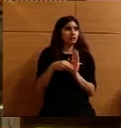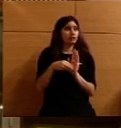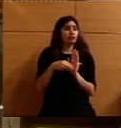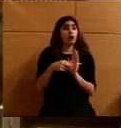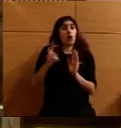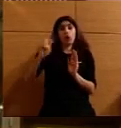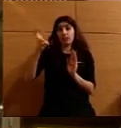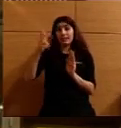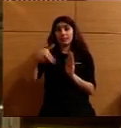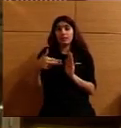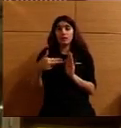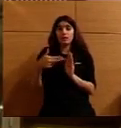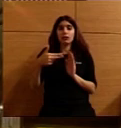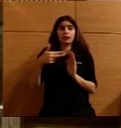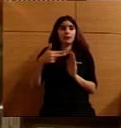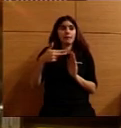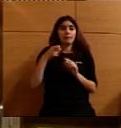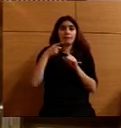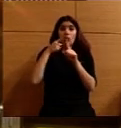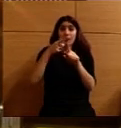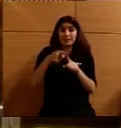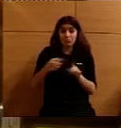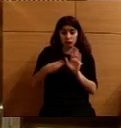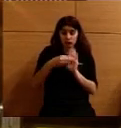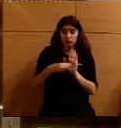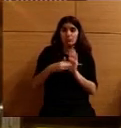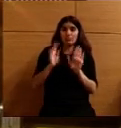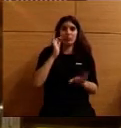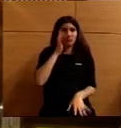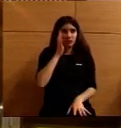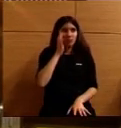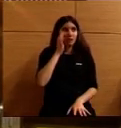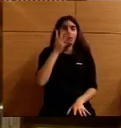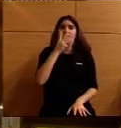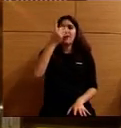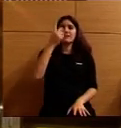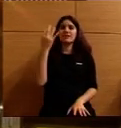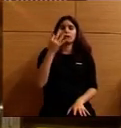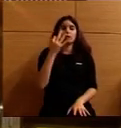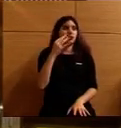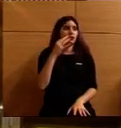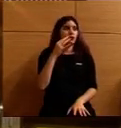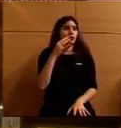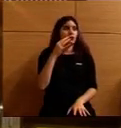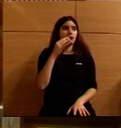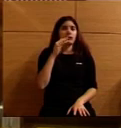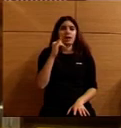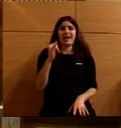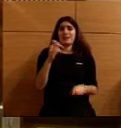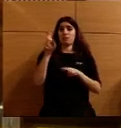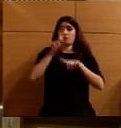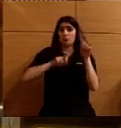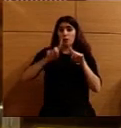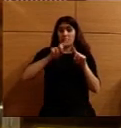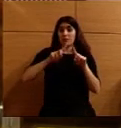Una altra era objectius, però, sobretot, el que n'hi havia era una sèrie de problemes